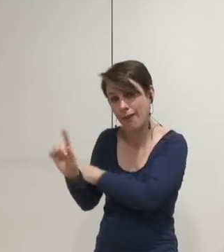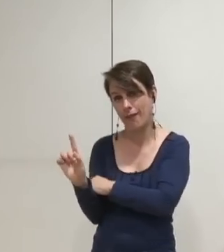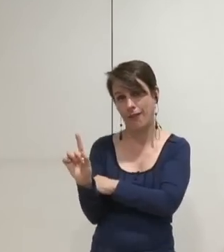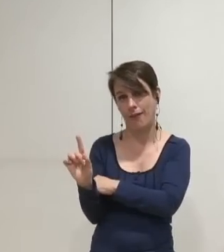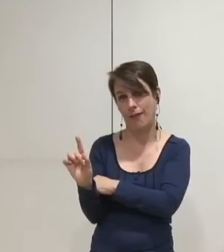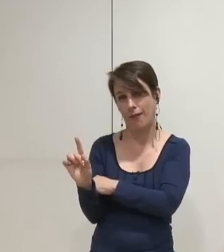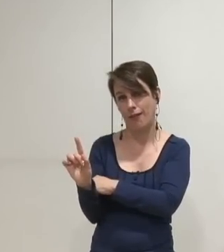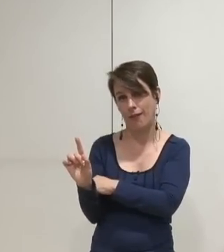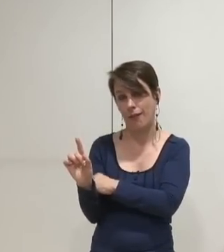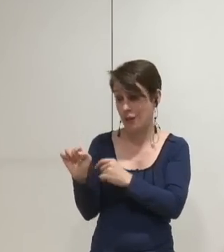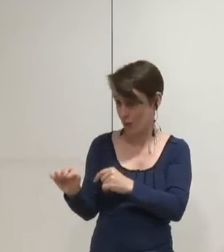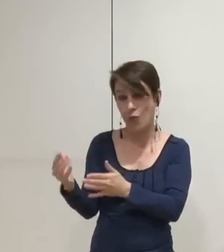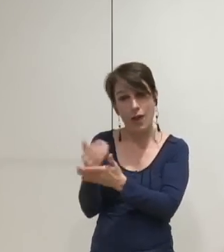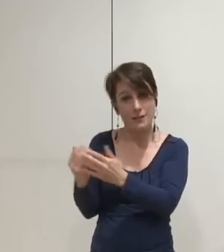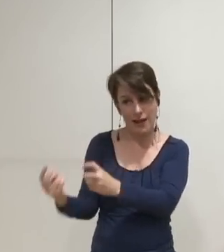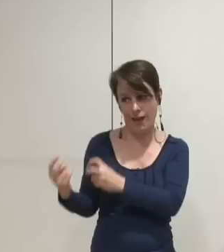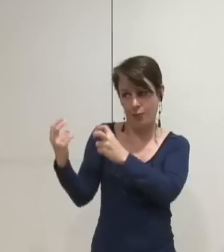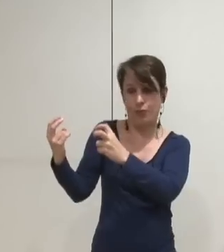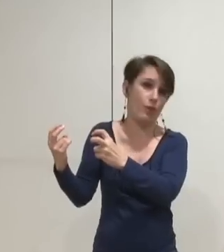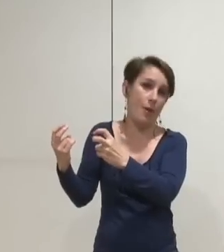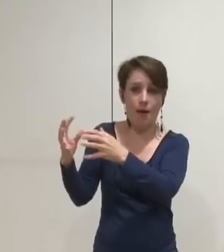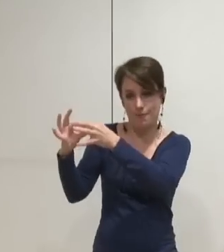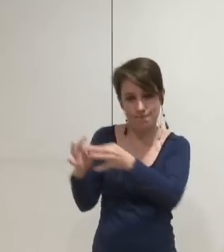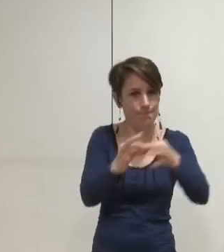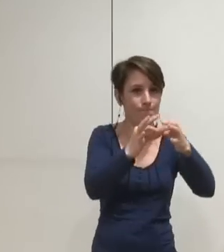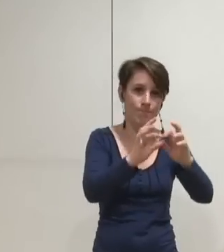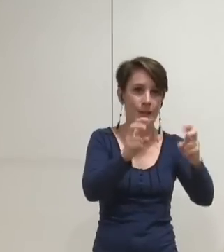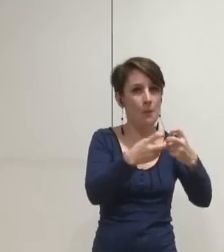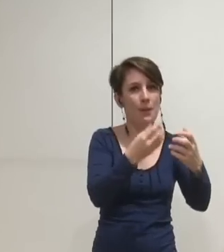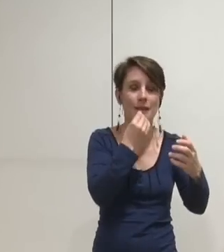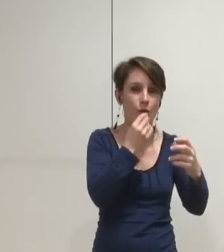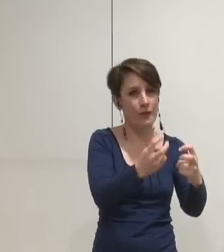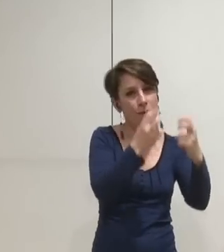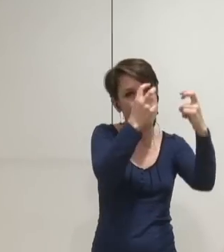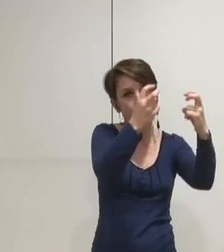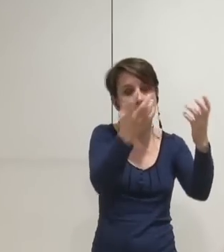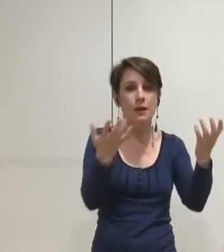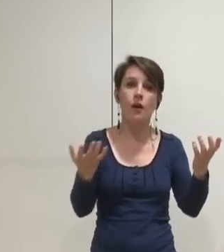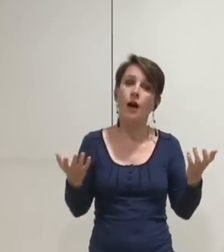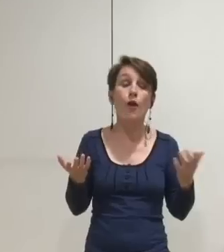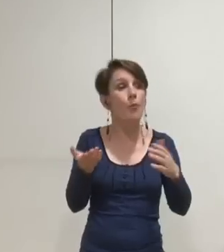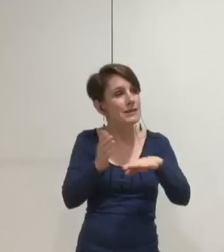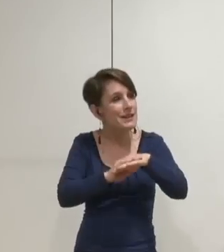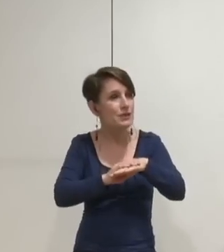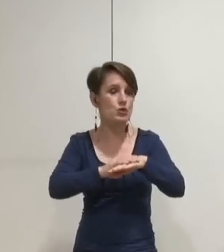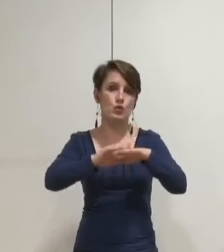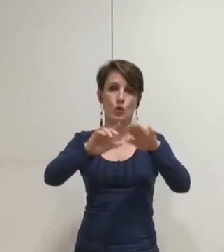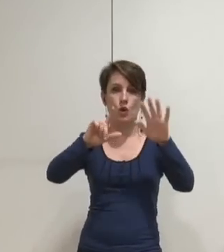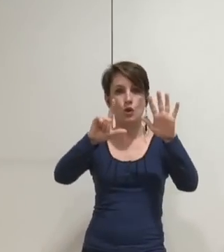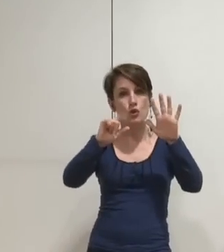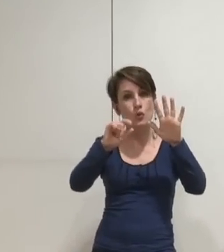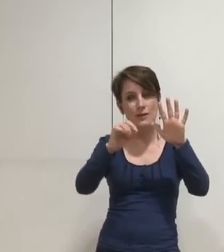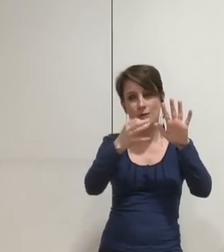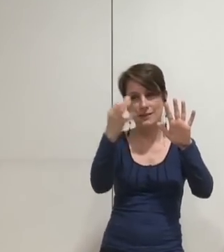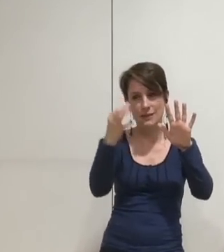c'est cette hausse qu'on souhaite répercuter mais effectivement comme c'est sur 70 % de la hausse c'est pour ça qu'on applique que 1,8 %